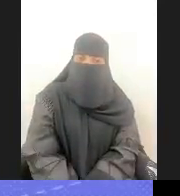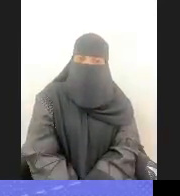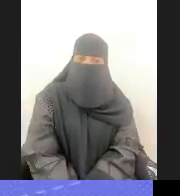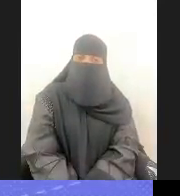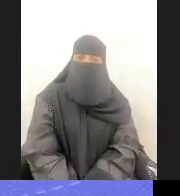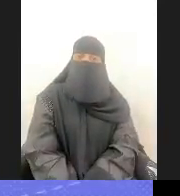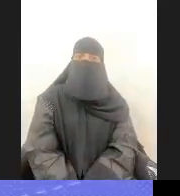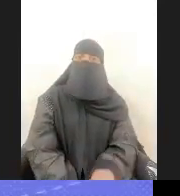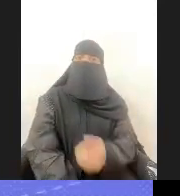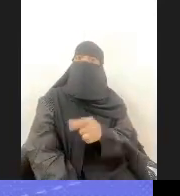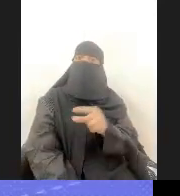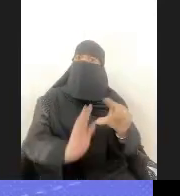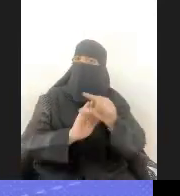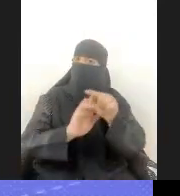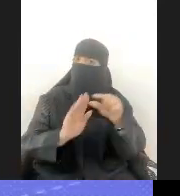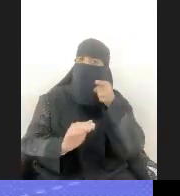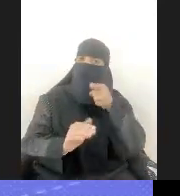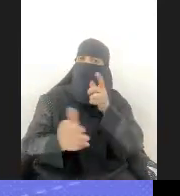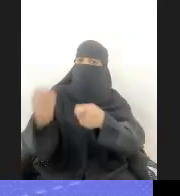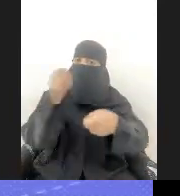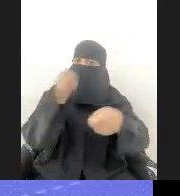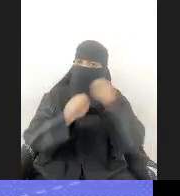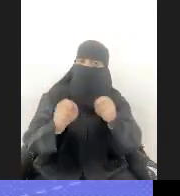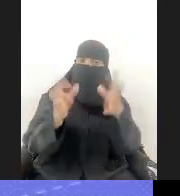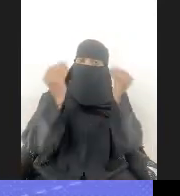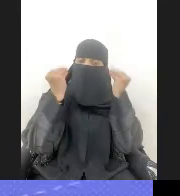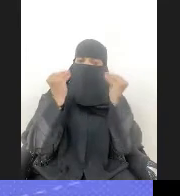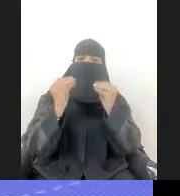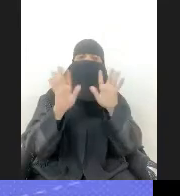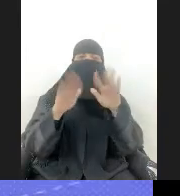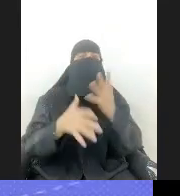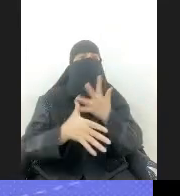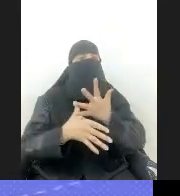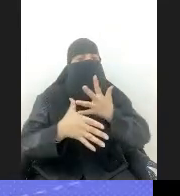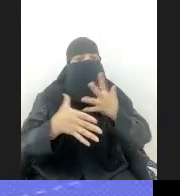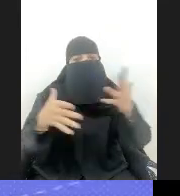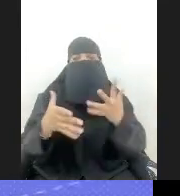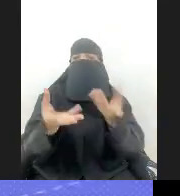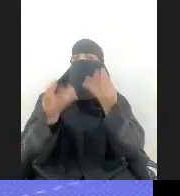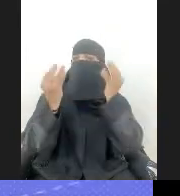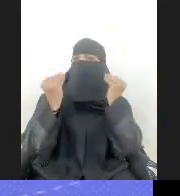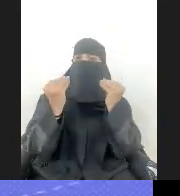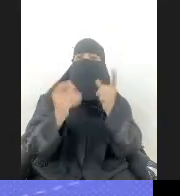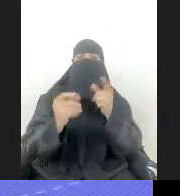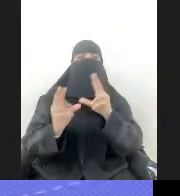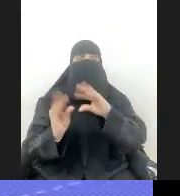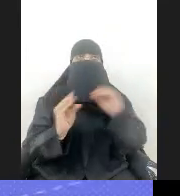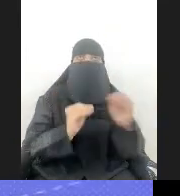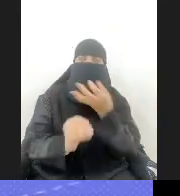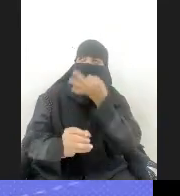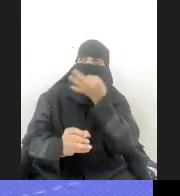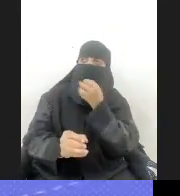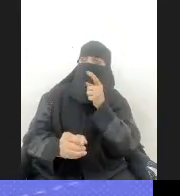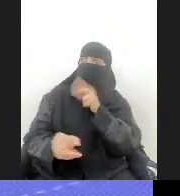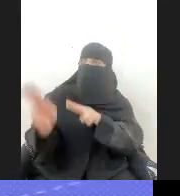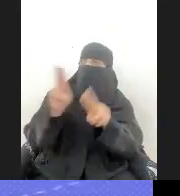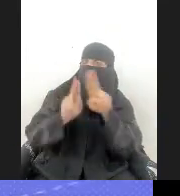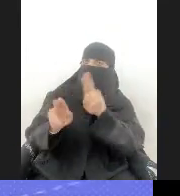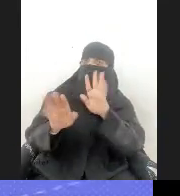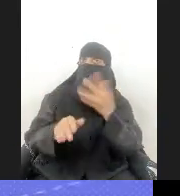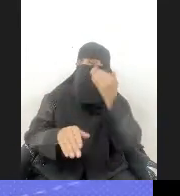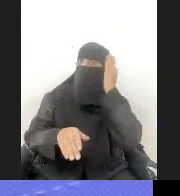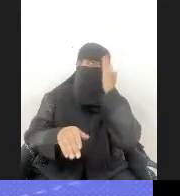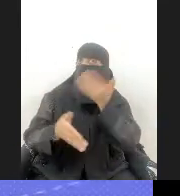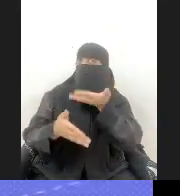والحديث عن التصميم التعليمي ذو شجون الحقيقة، ولكن ربما البعض يقول هل سمعت سابقا عن التصميم التعليمي أو شيء من